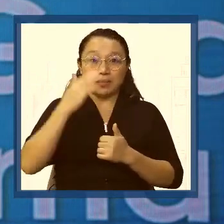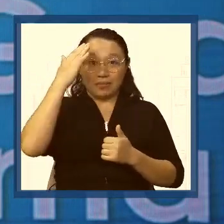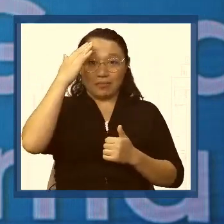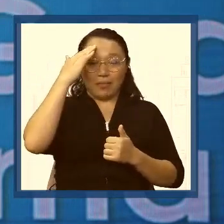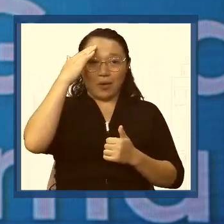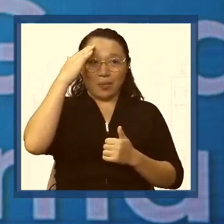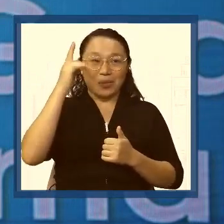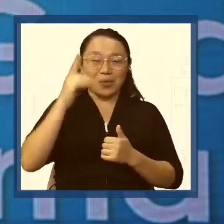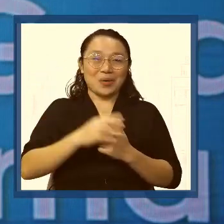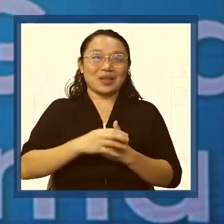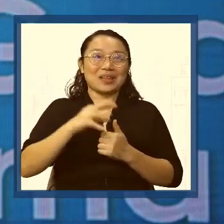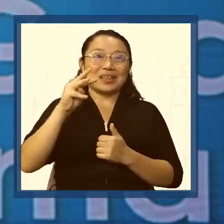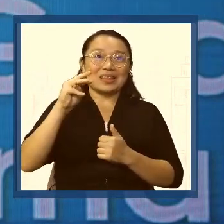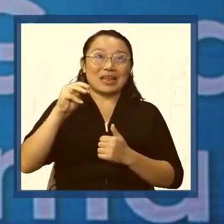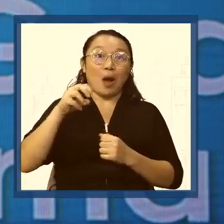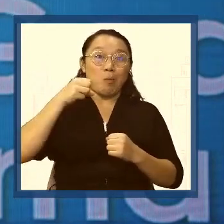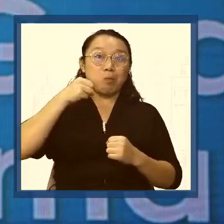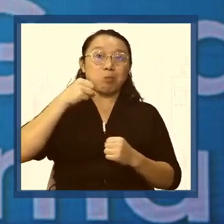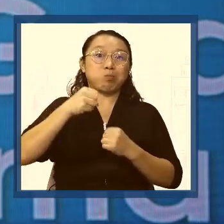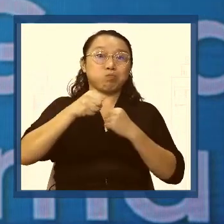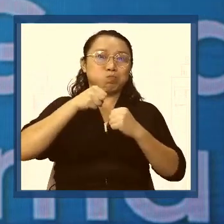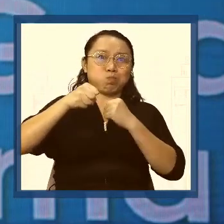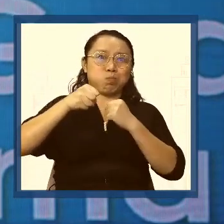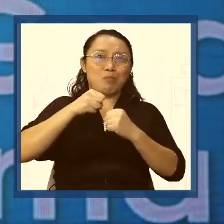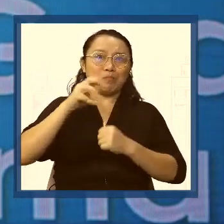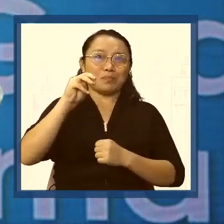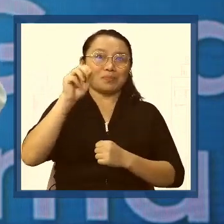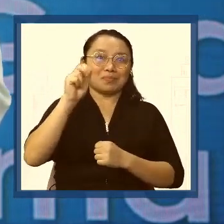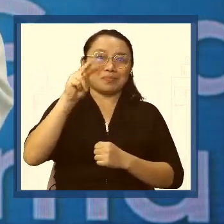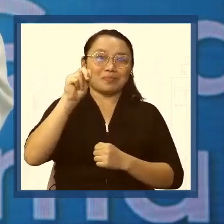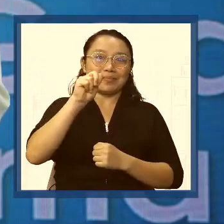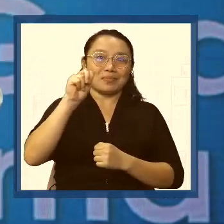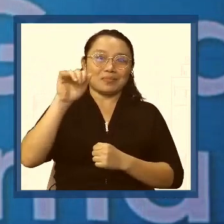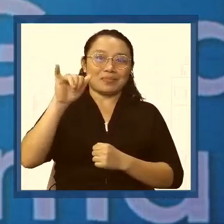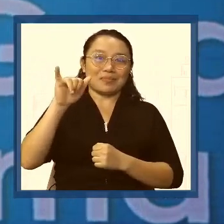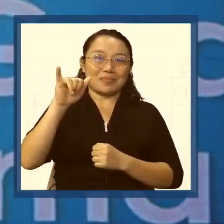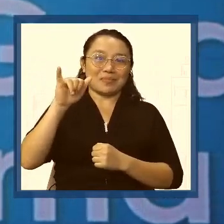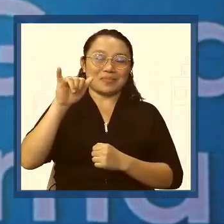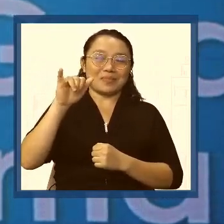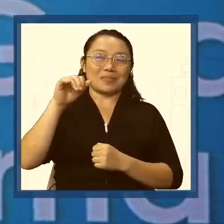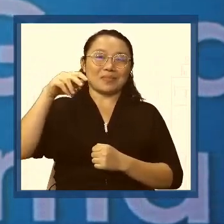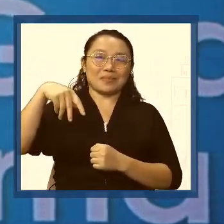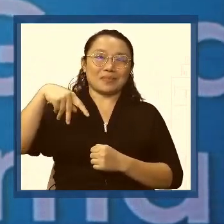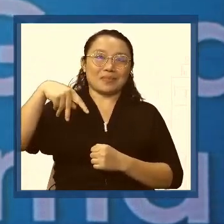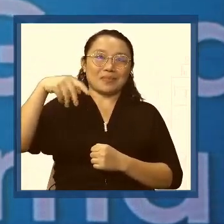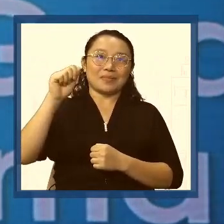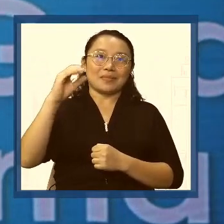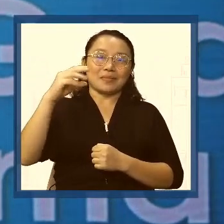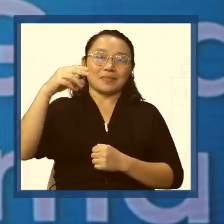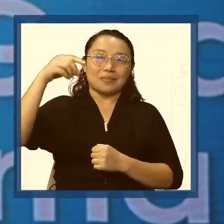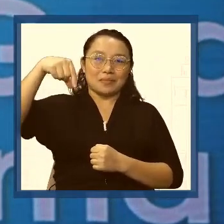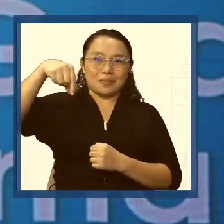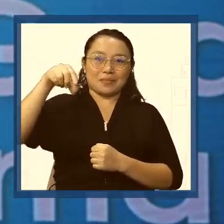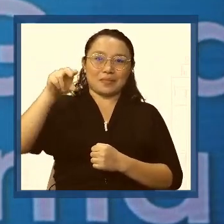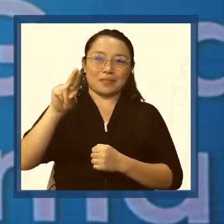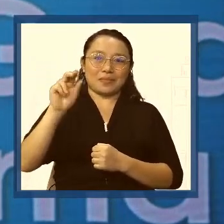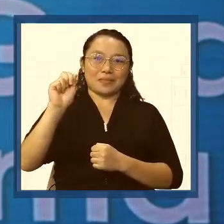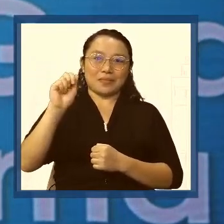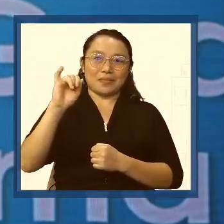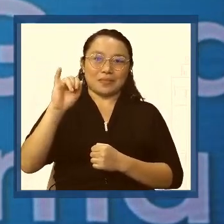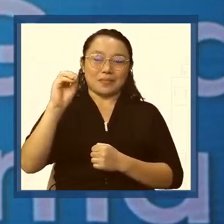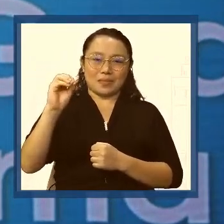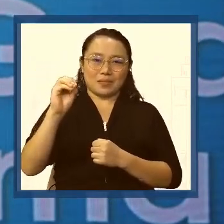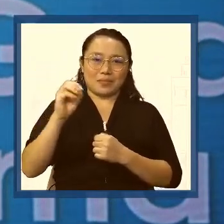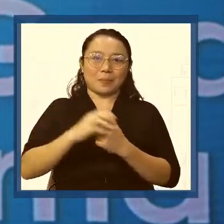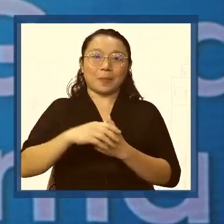Pacquiao, doon na siya'y interview. Ako na kita o nadunggan kini mga interview. Tiyali ka mo nakita po nini. Sagi pangutan na siya